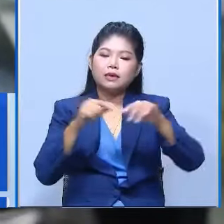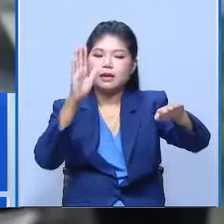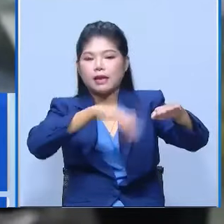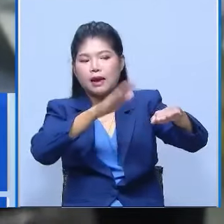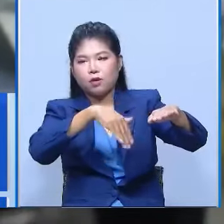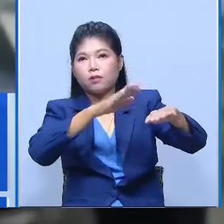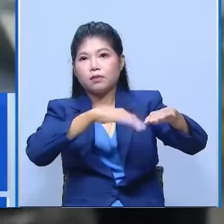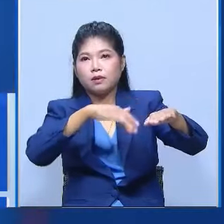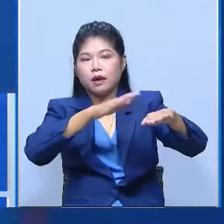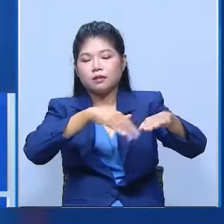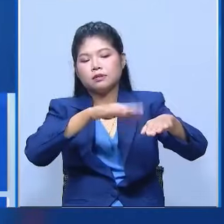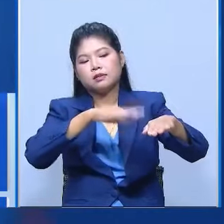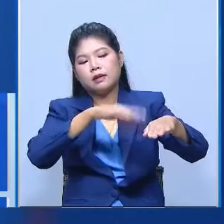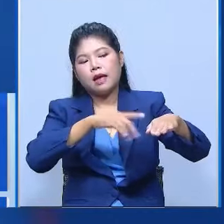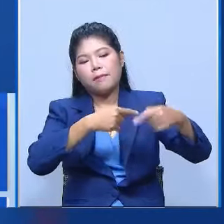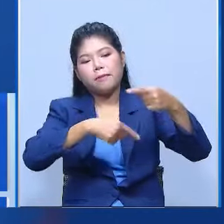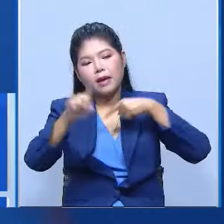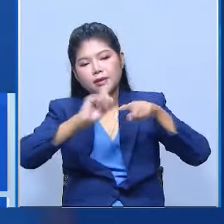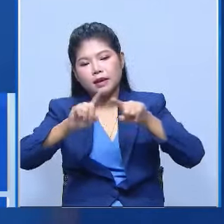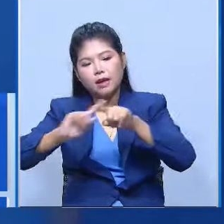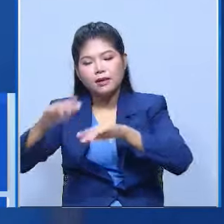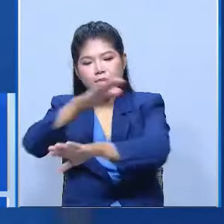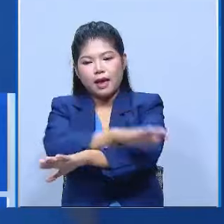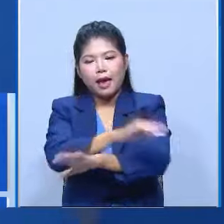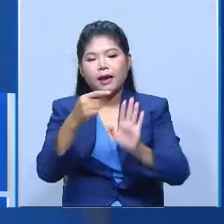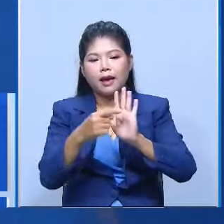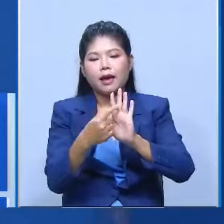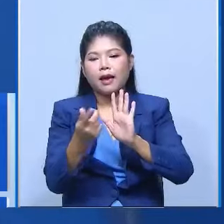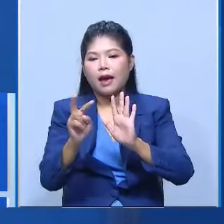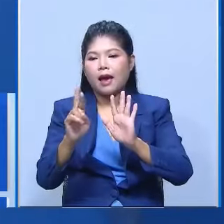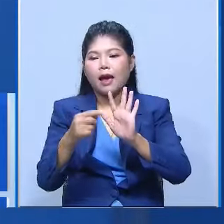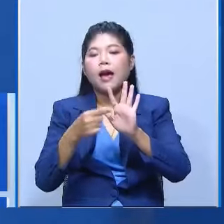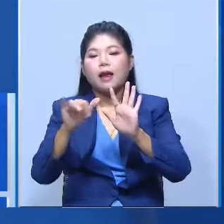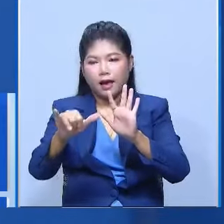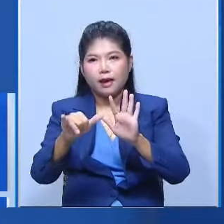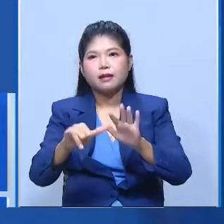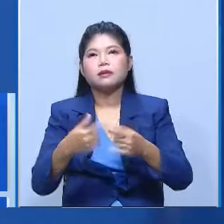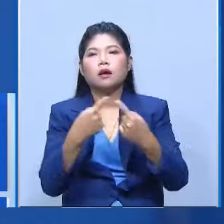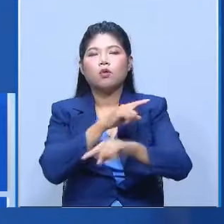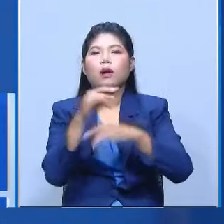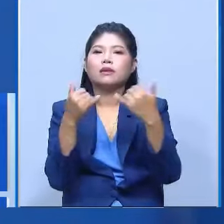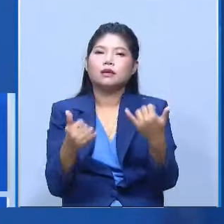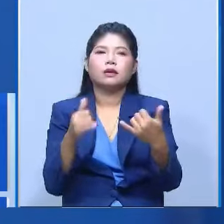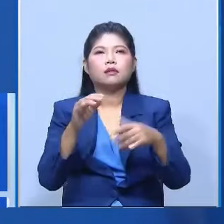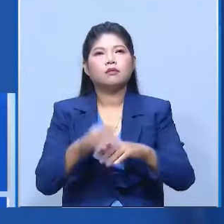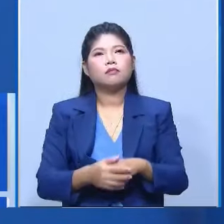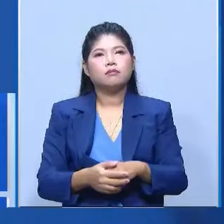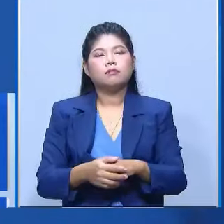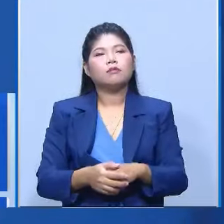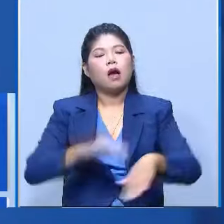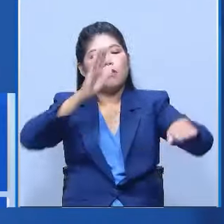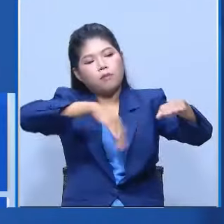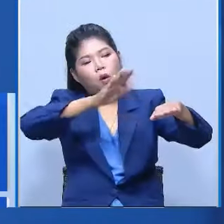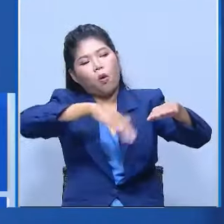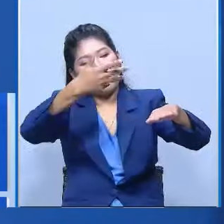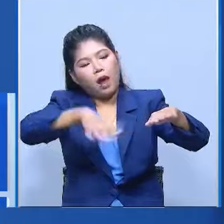างๆนะคะไปแถวแยกแครายประชาชื่นประมาณนี้แต่วันนี้ทุกอย่างมันก็ดูคล้ายๆเดิมแต่โบกแล้